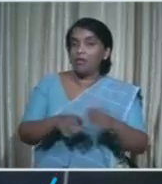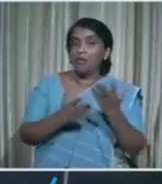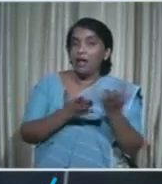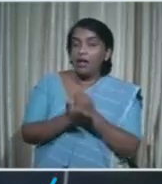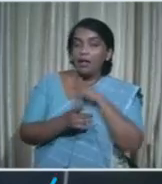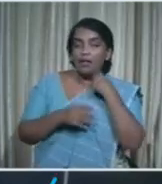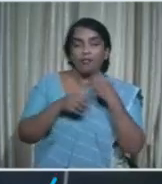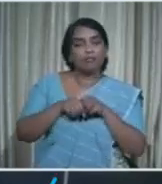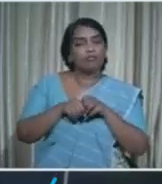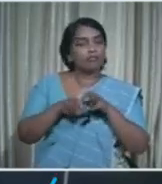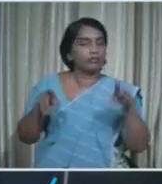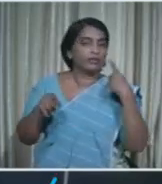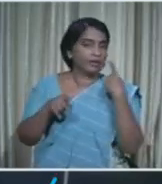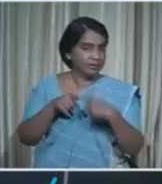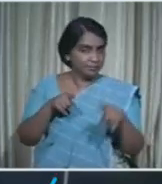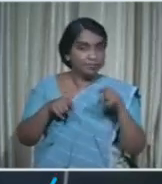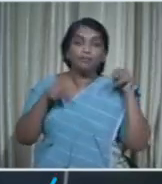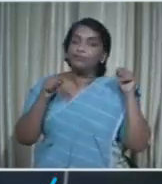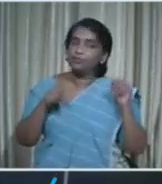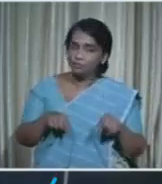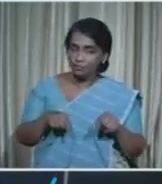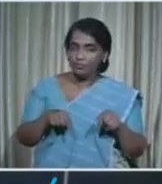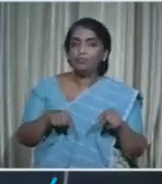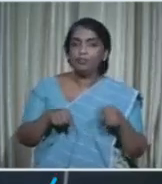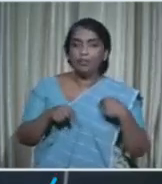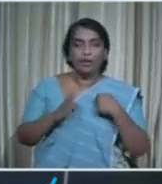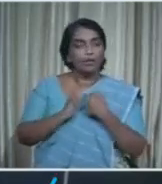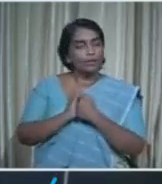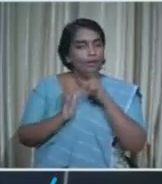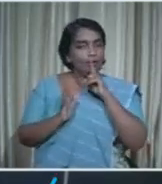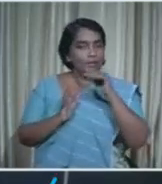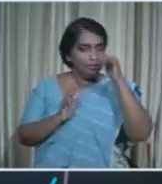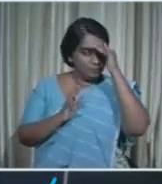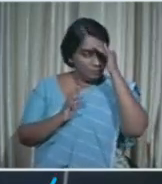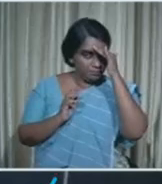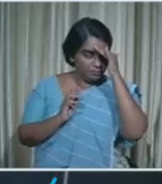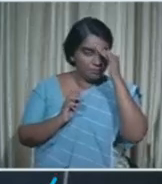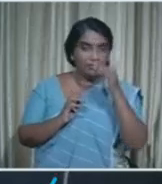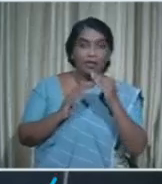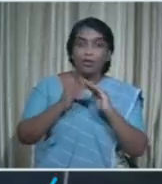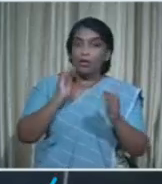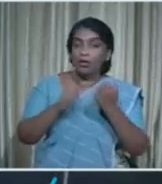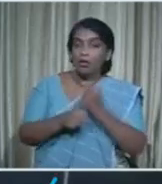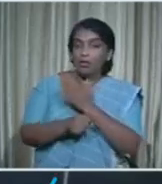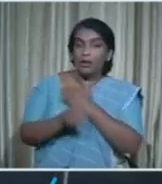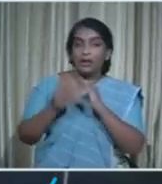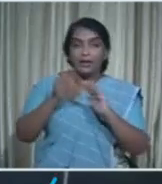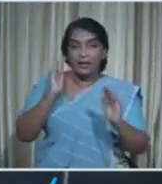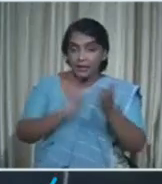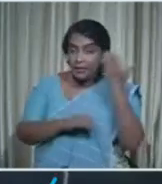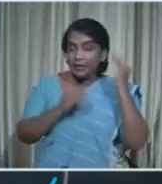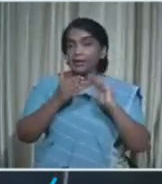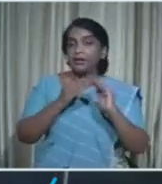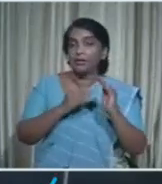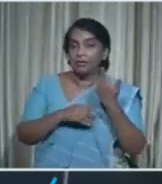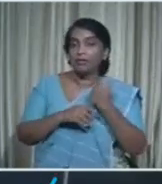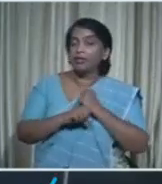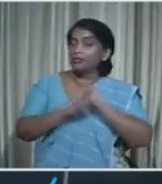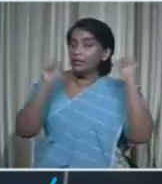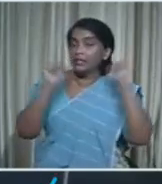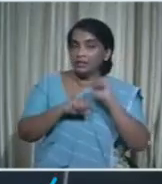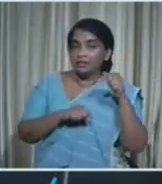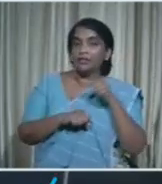लेविला पमनाई अद अद गर कथानायक गोहोम गोट की टग्लाइन सटन गिनी